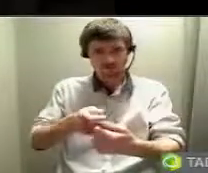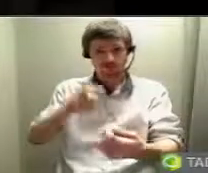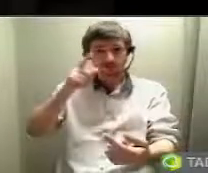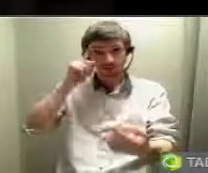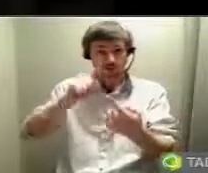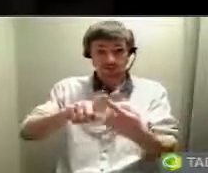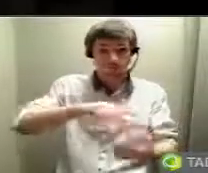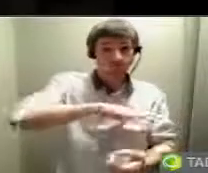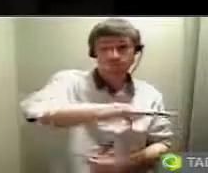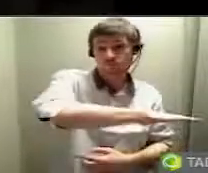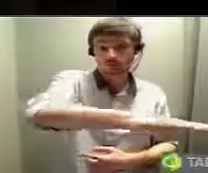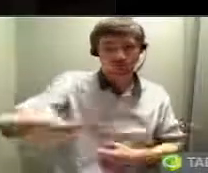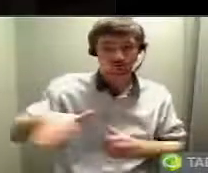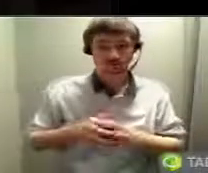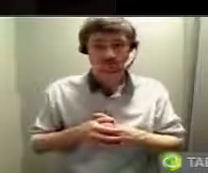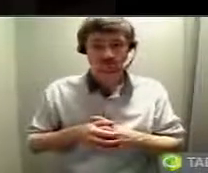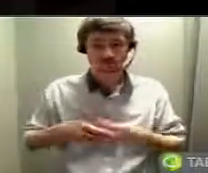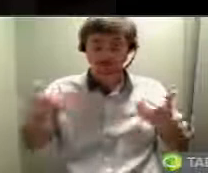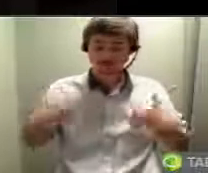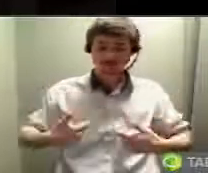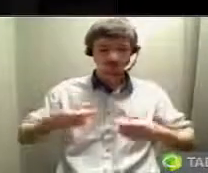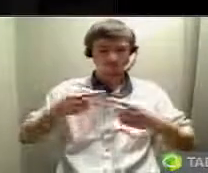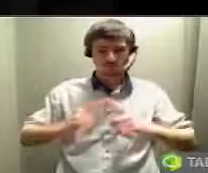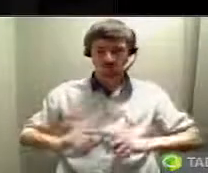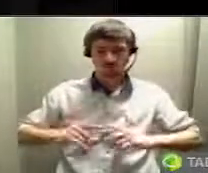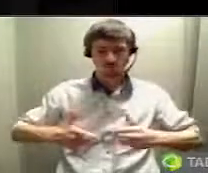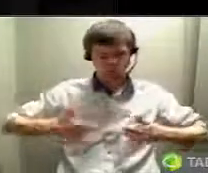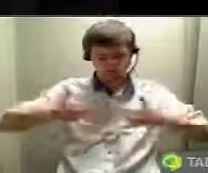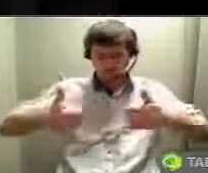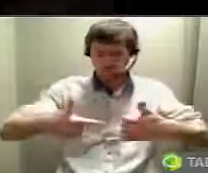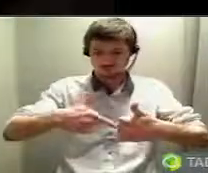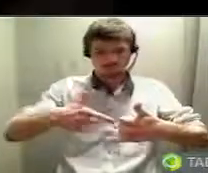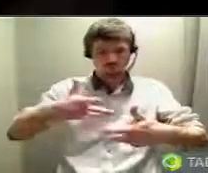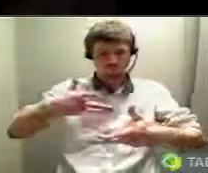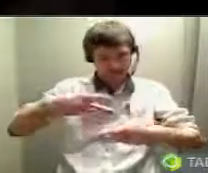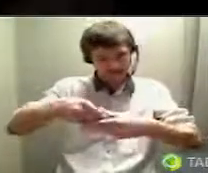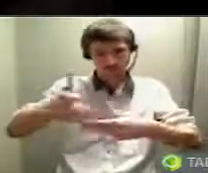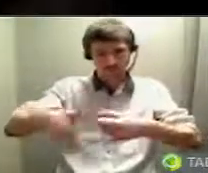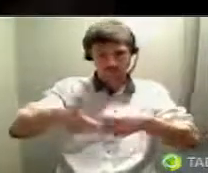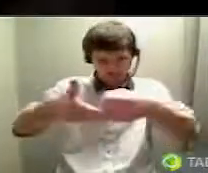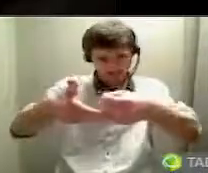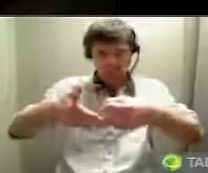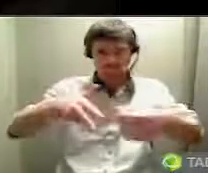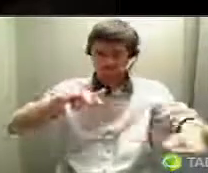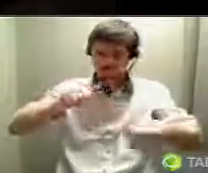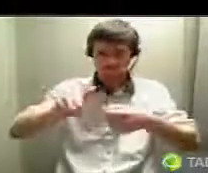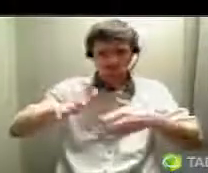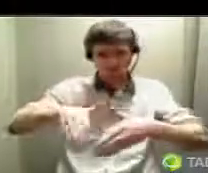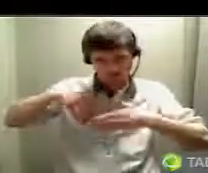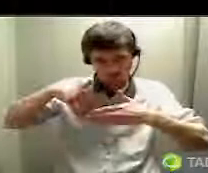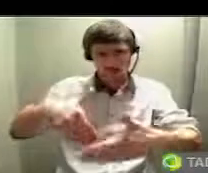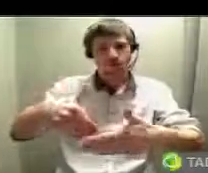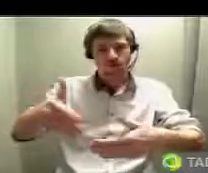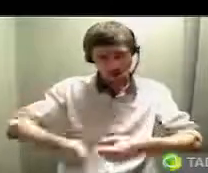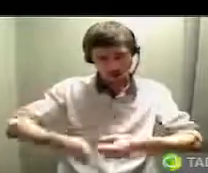nous. Je suis persuadé que ces trophées y contribuent et continueront d'y contribuer. Donc, merci à la présidente d'honneur, merci